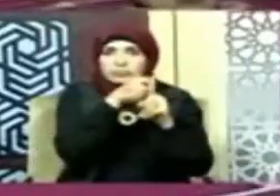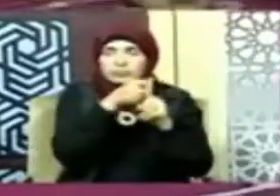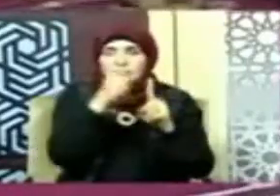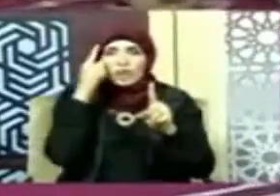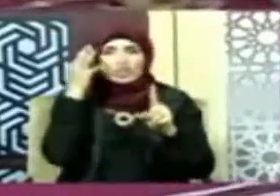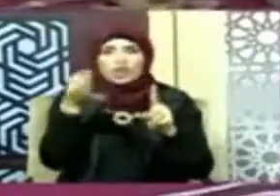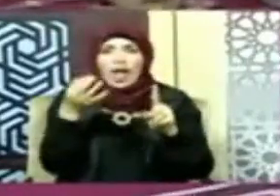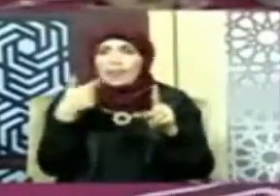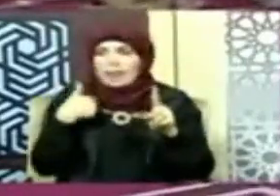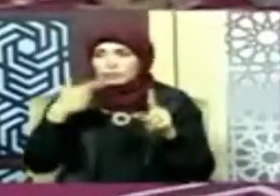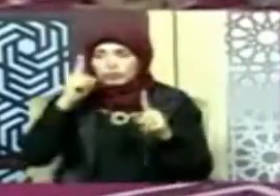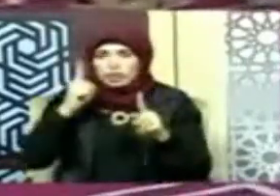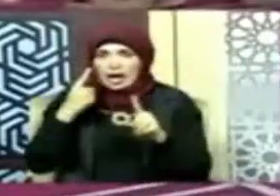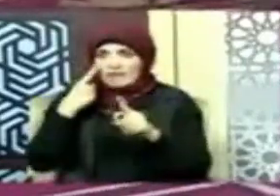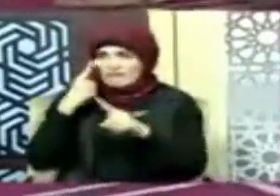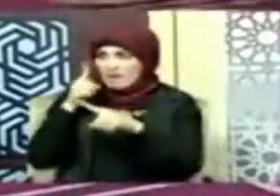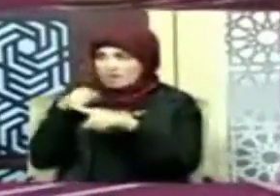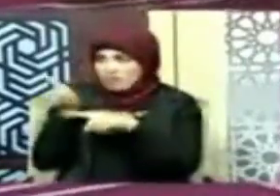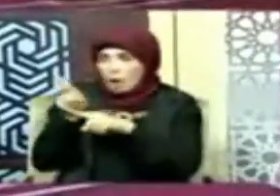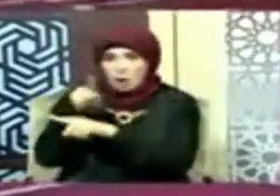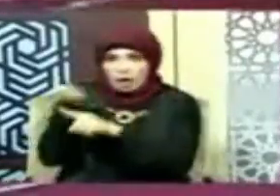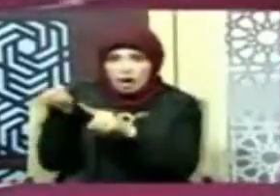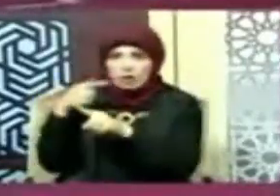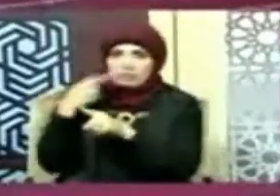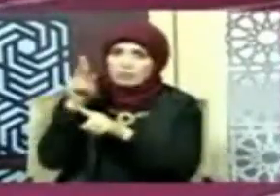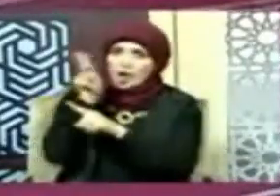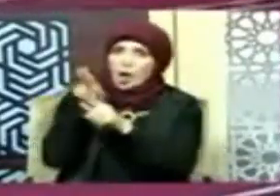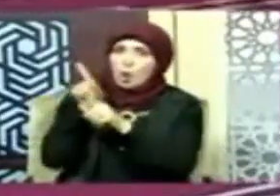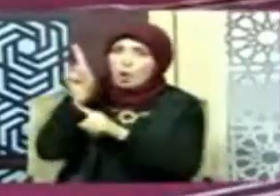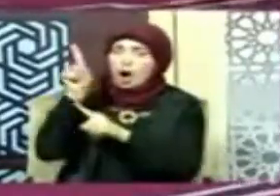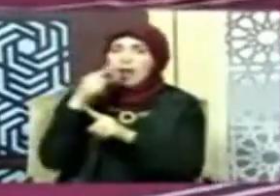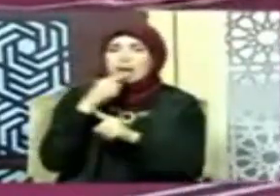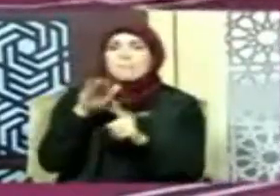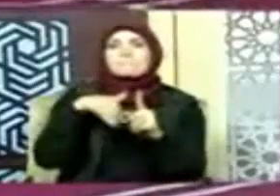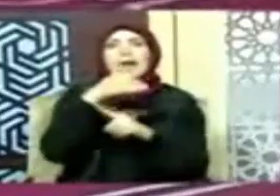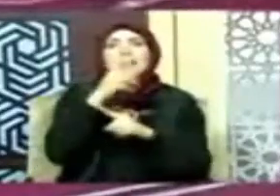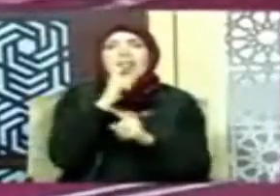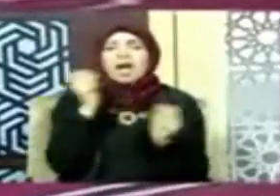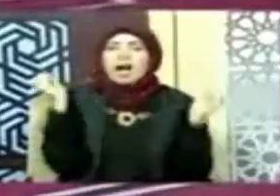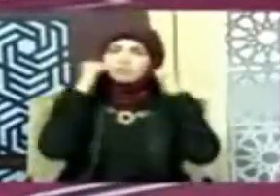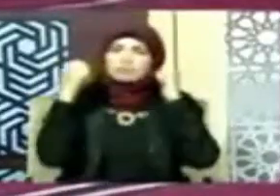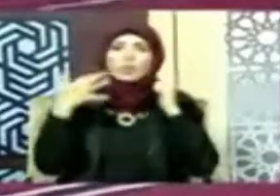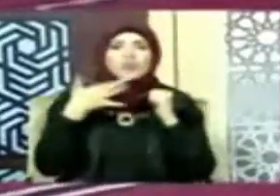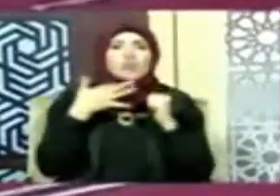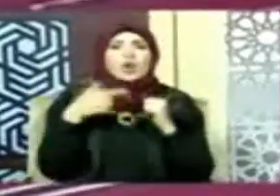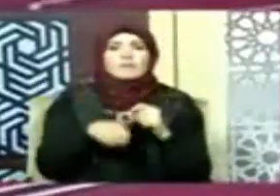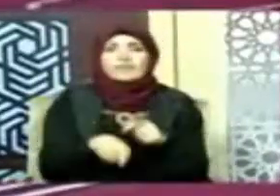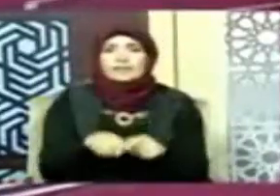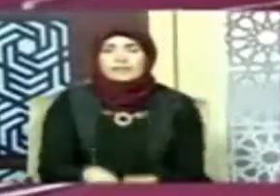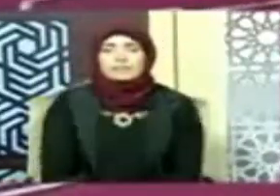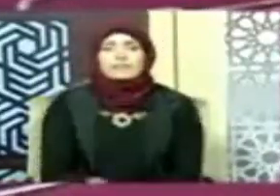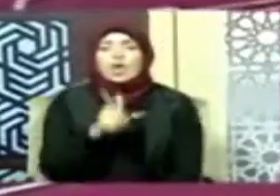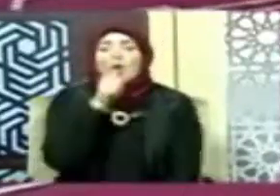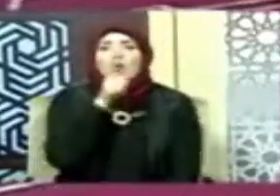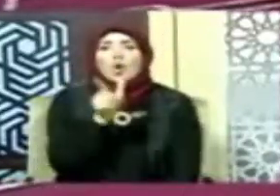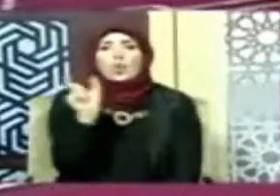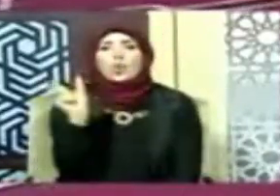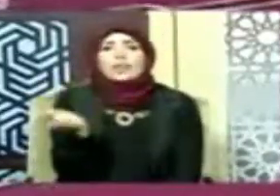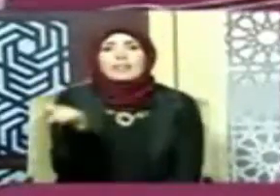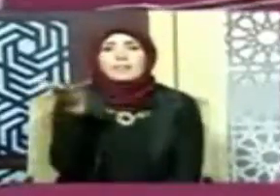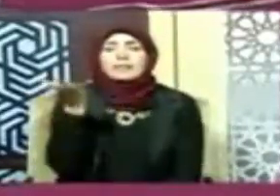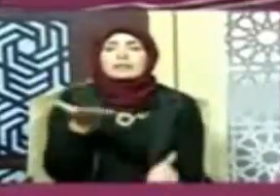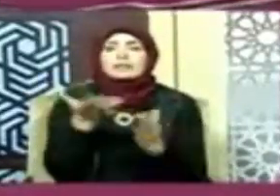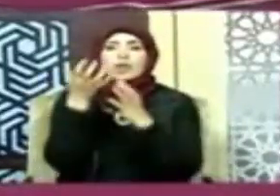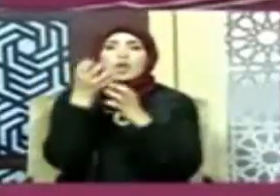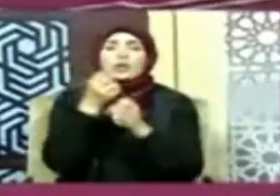بجهالة فتصبحوا على ما فعلتم نادمين. ويقول نبينا صلى الله